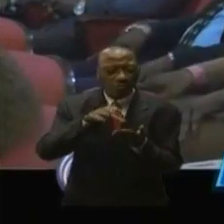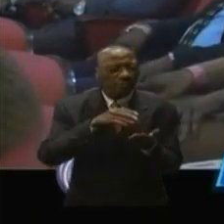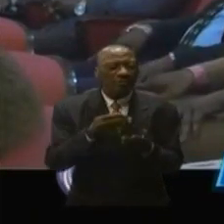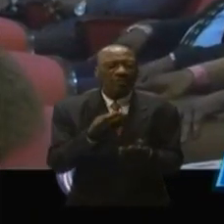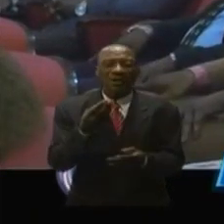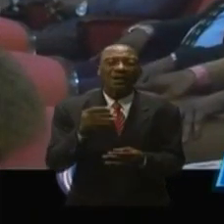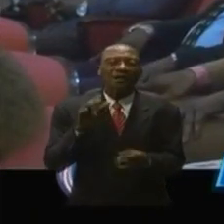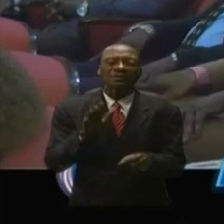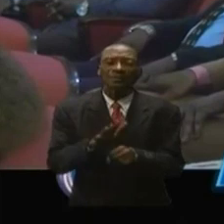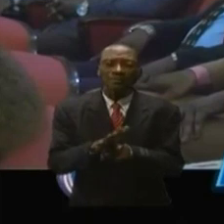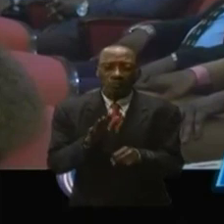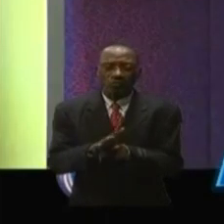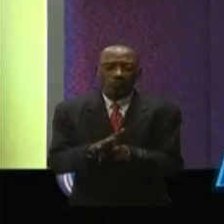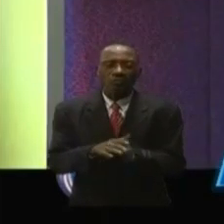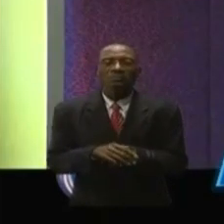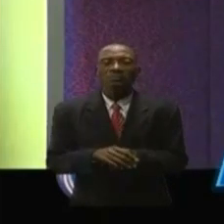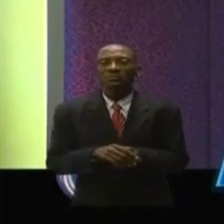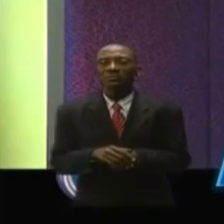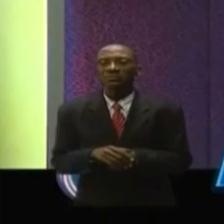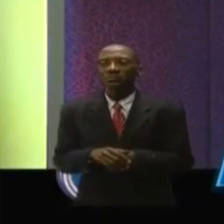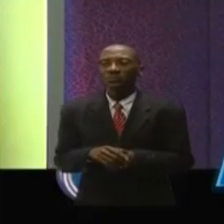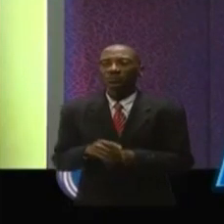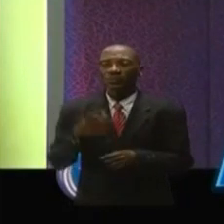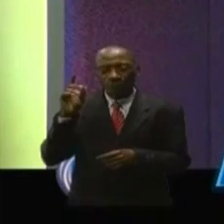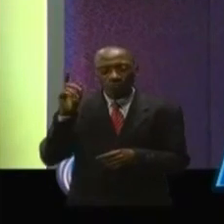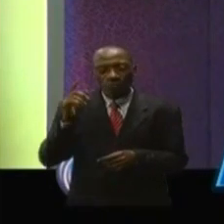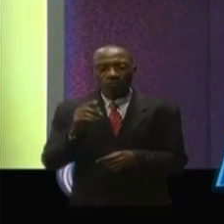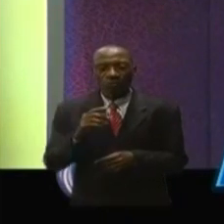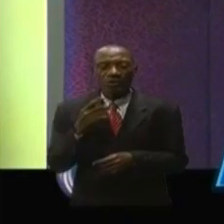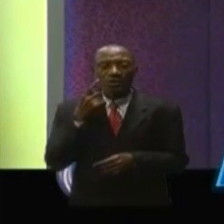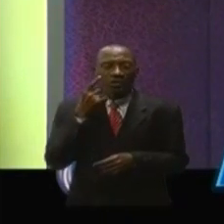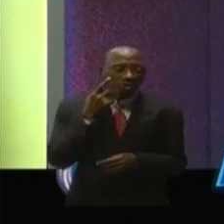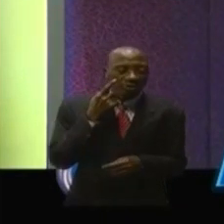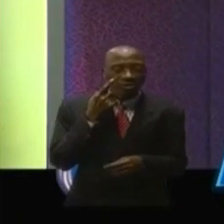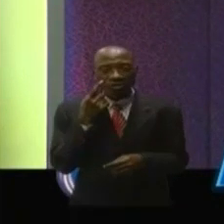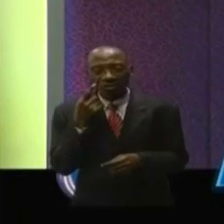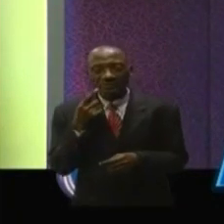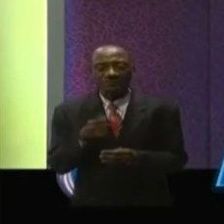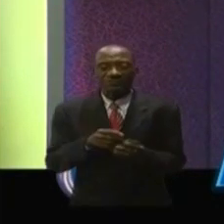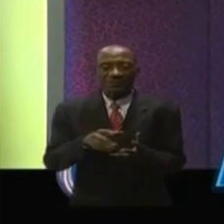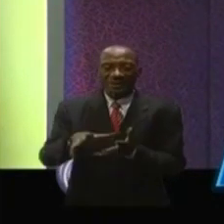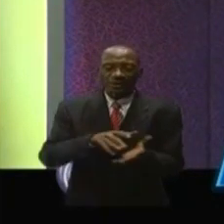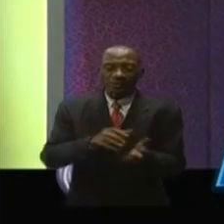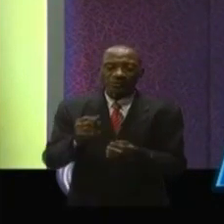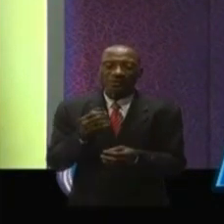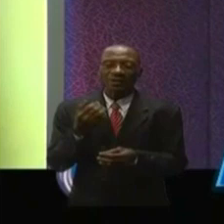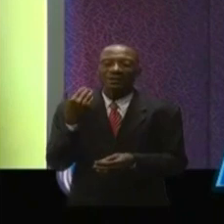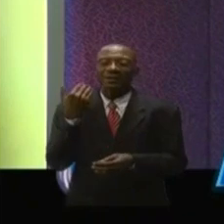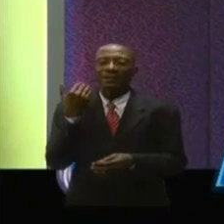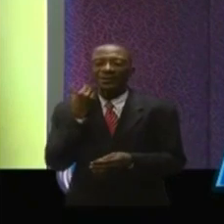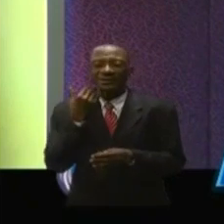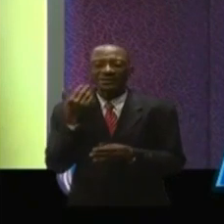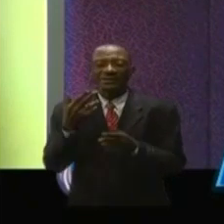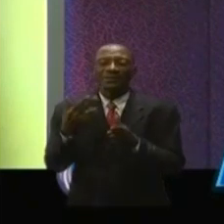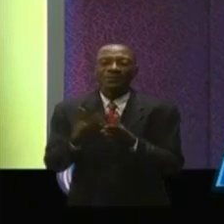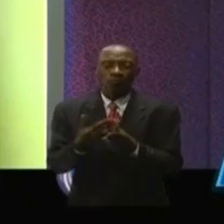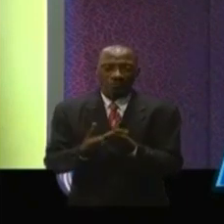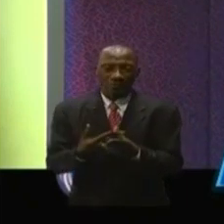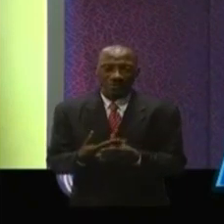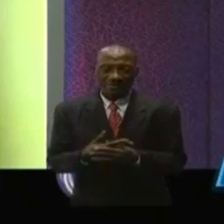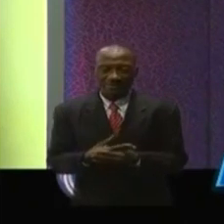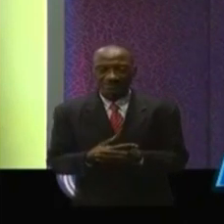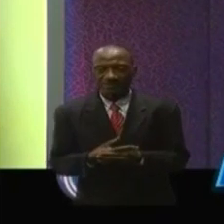pour appuyer les activités vaccinales. Nous avons appris cette année qu'il y a de l'argent dans les pipelines